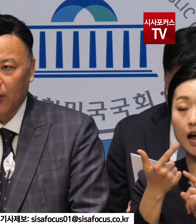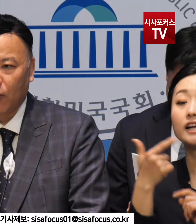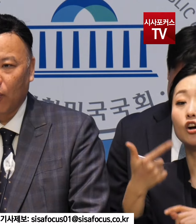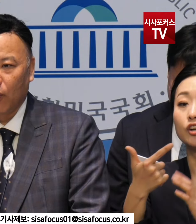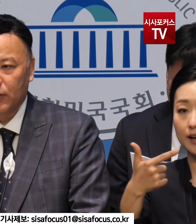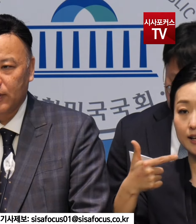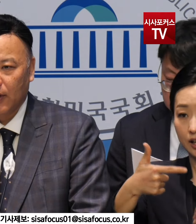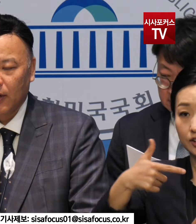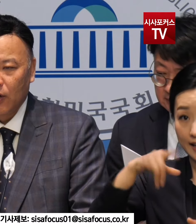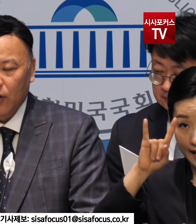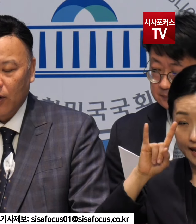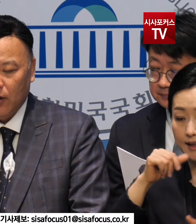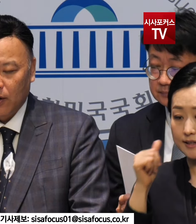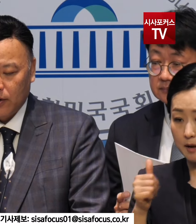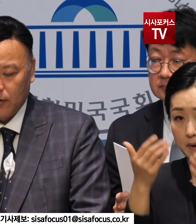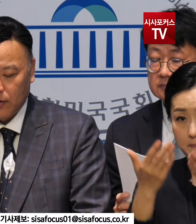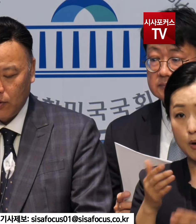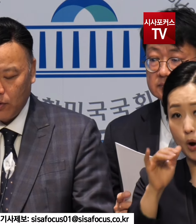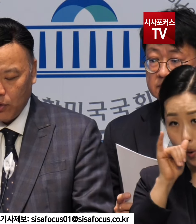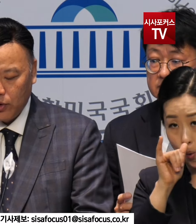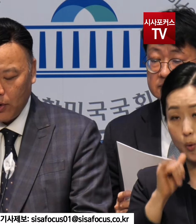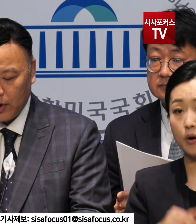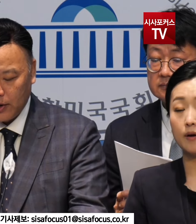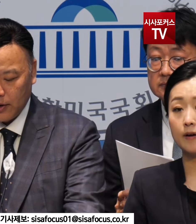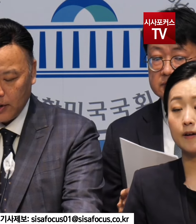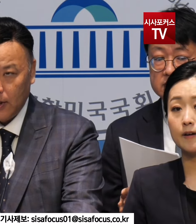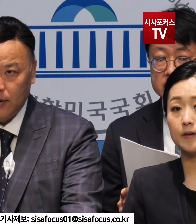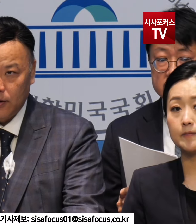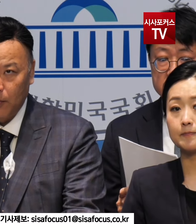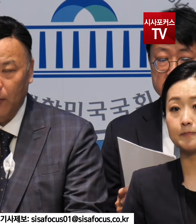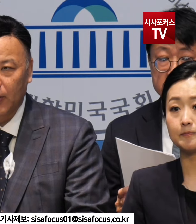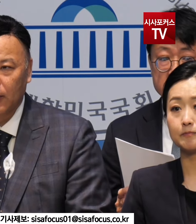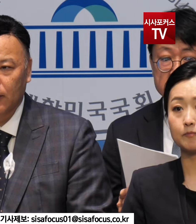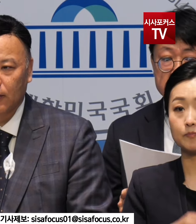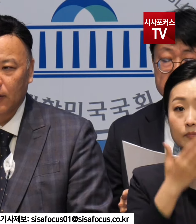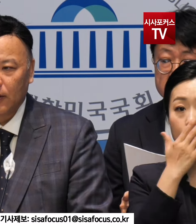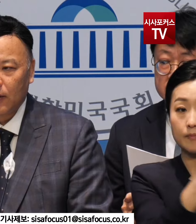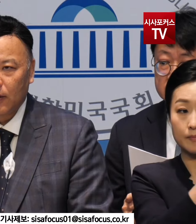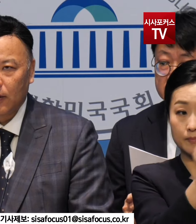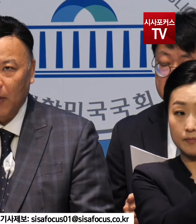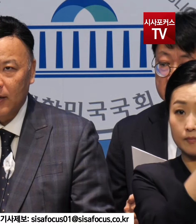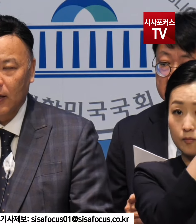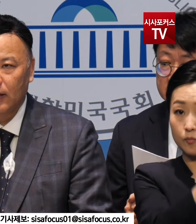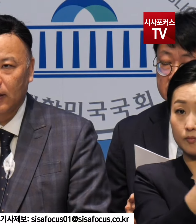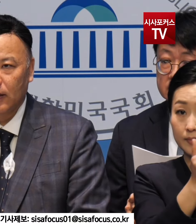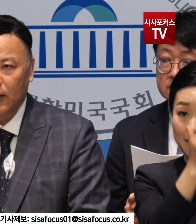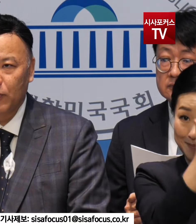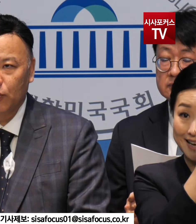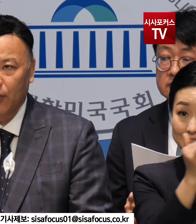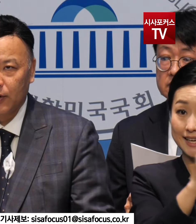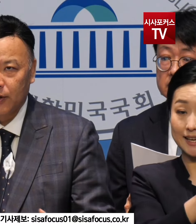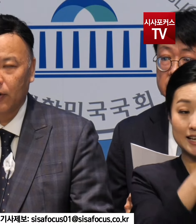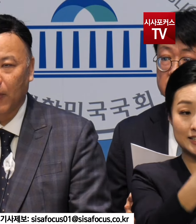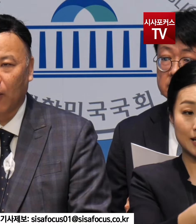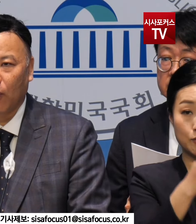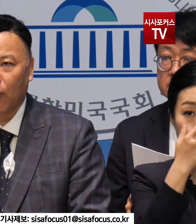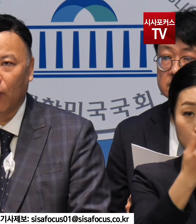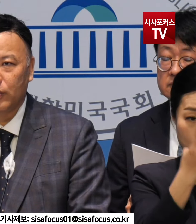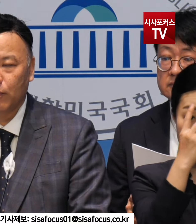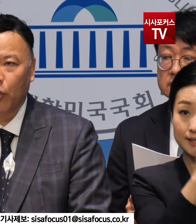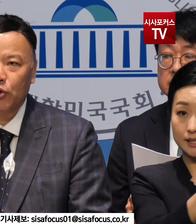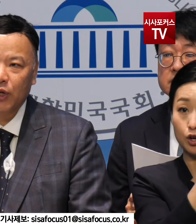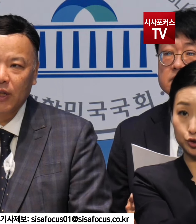재판 중에 있고 실제 그 공동 그 이 정범인 그 말레이시아인이 3년 6개월을 실형을